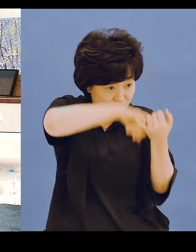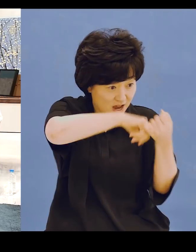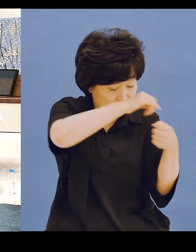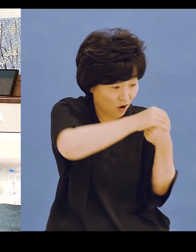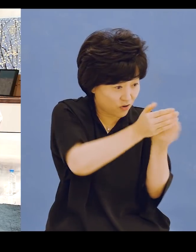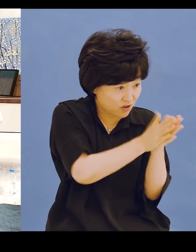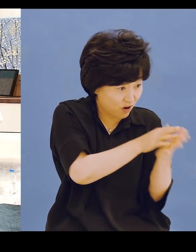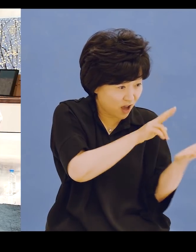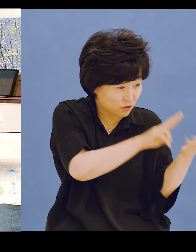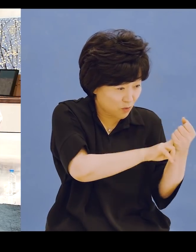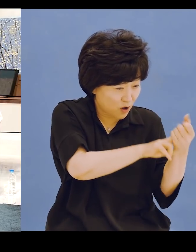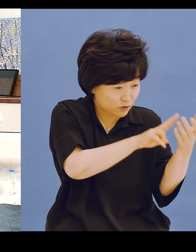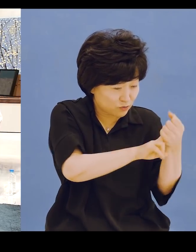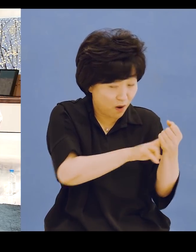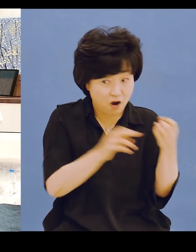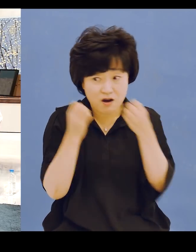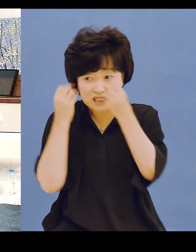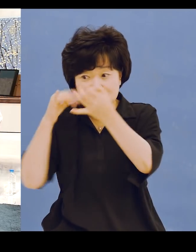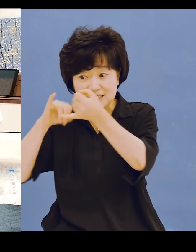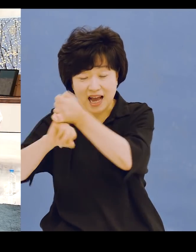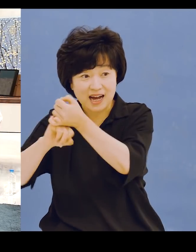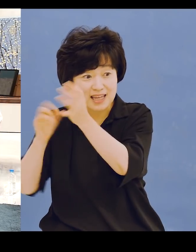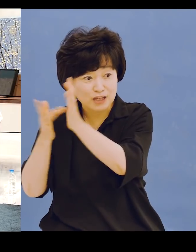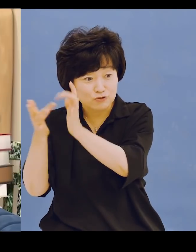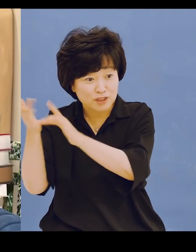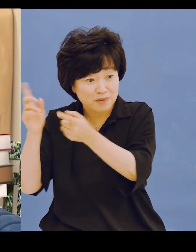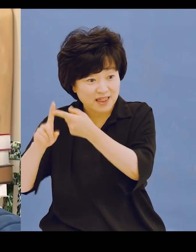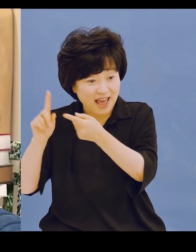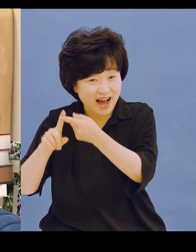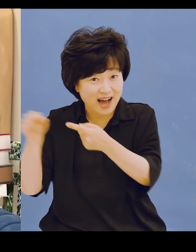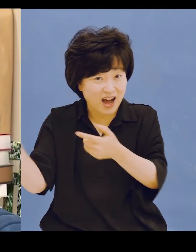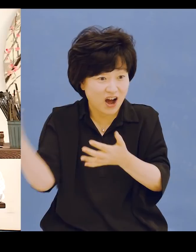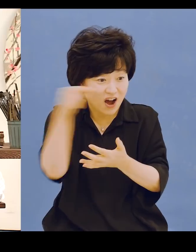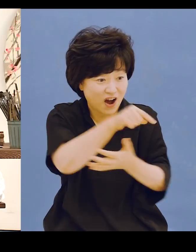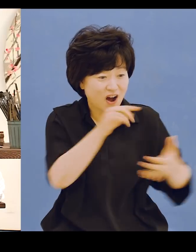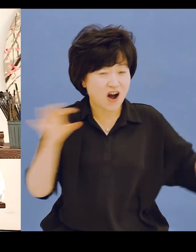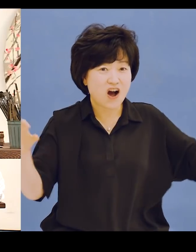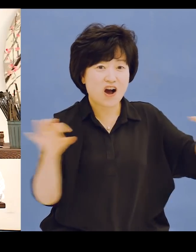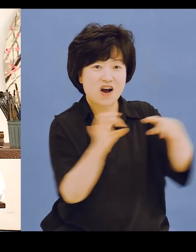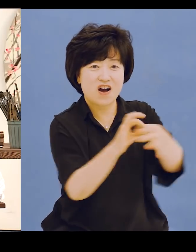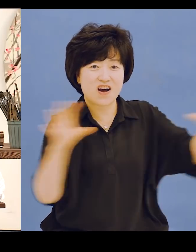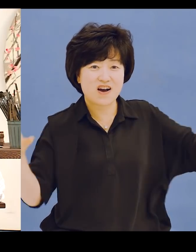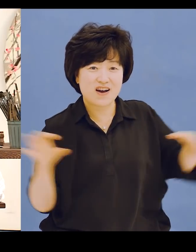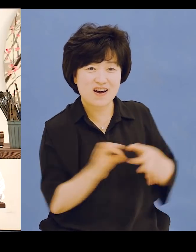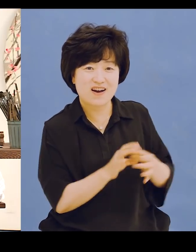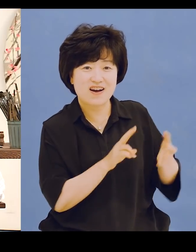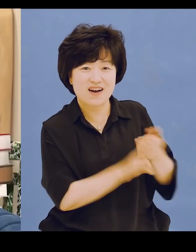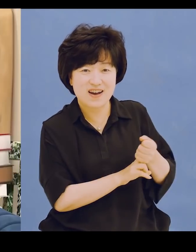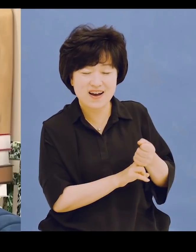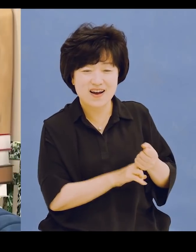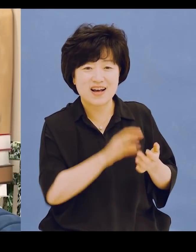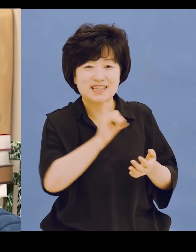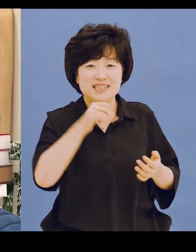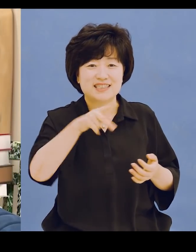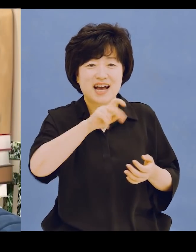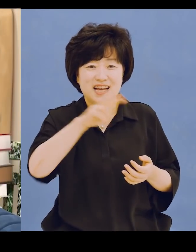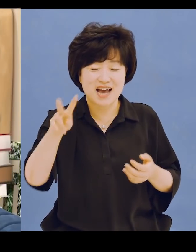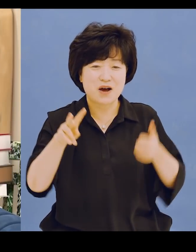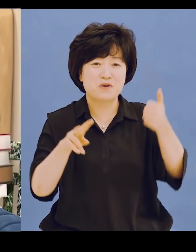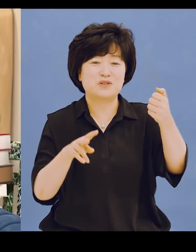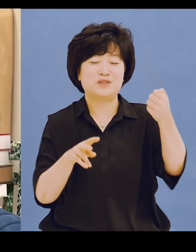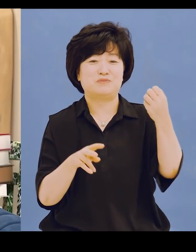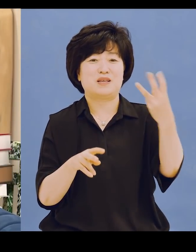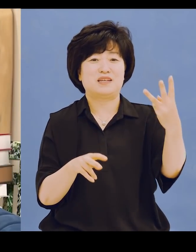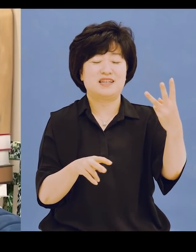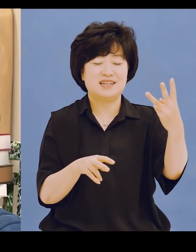발견하게 됐어요. 가장 큰 거는 여러분도 아시다시피 이사야서 52장 53절 그대로 그게